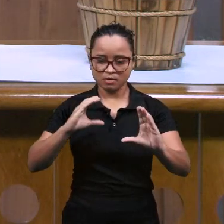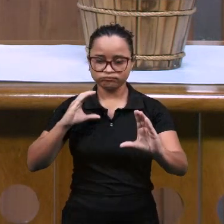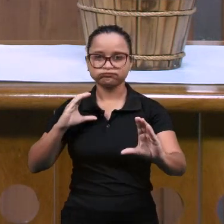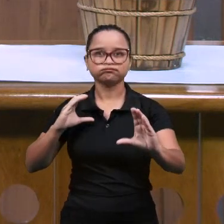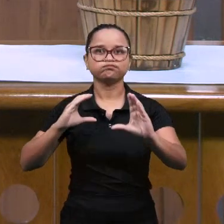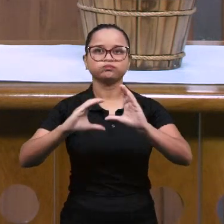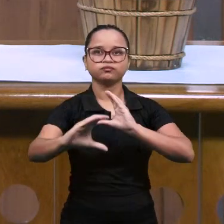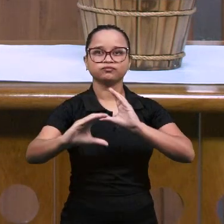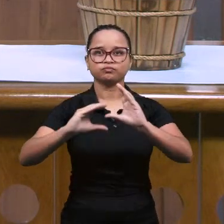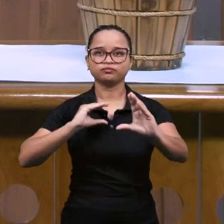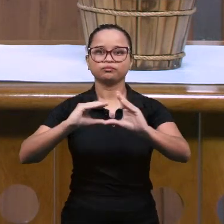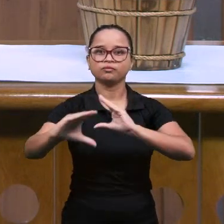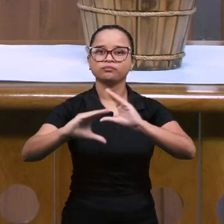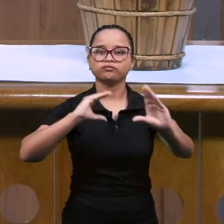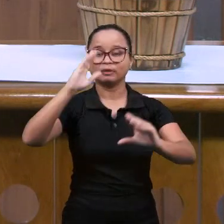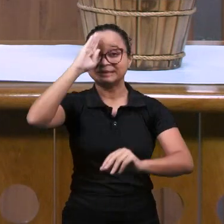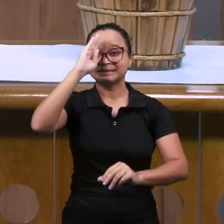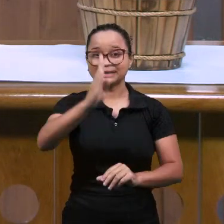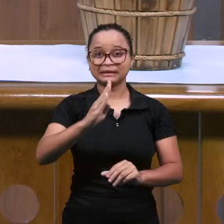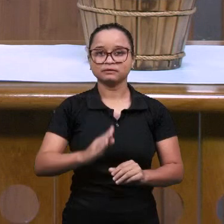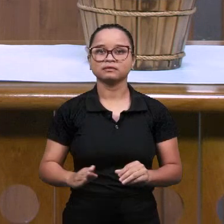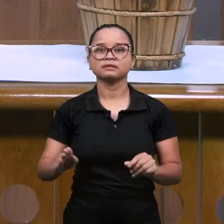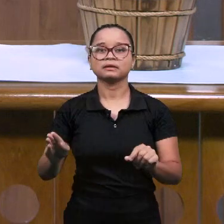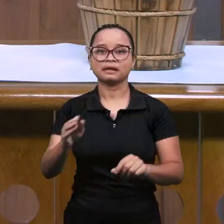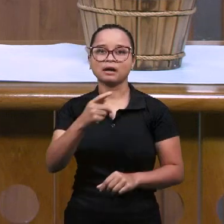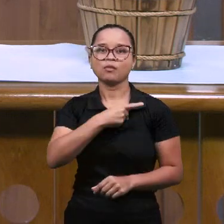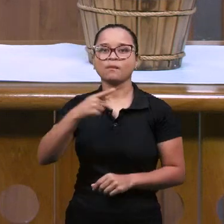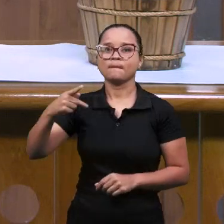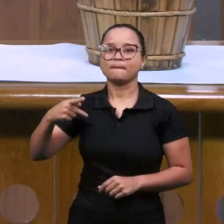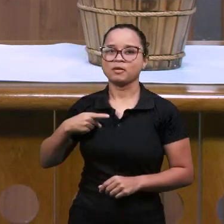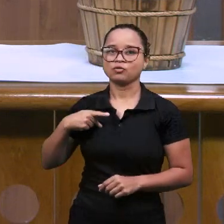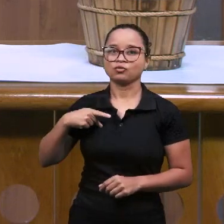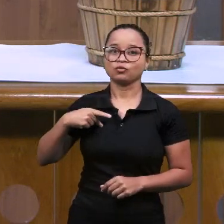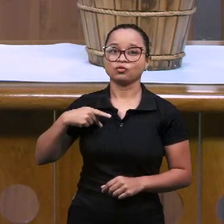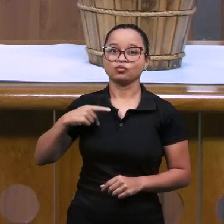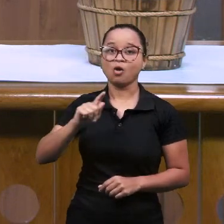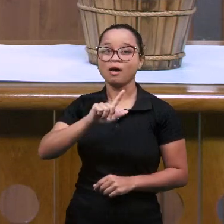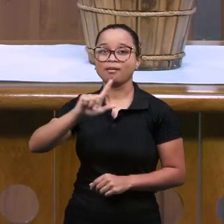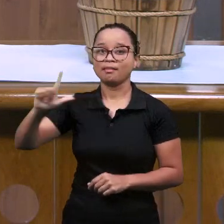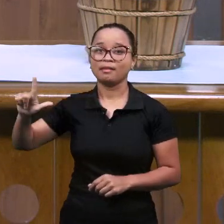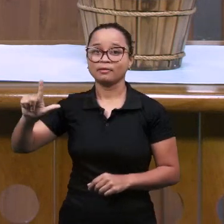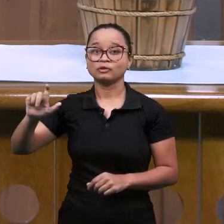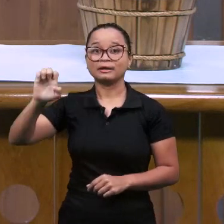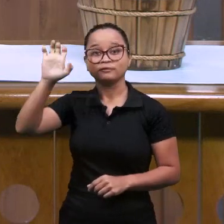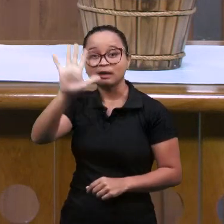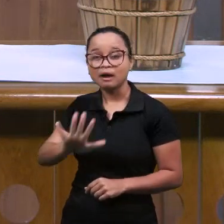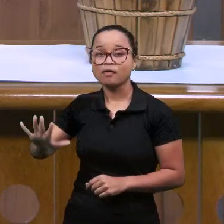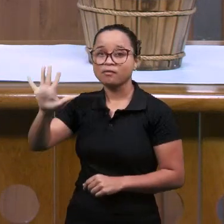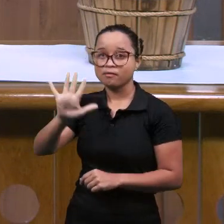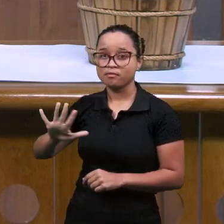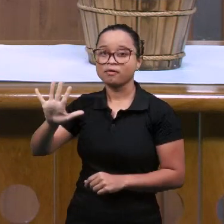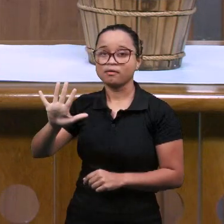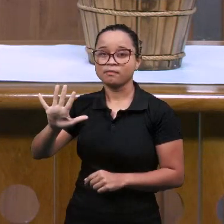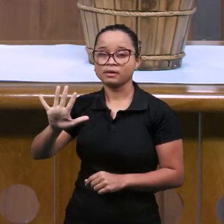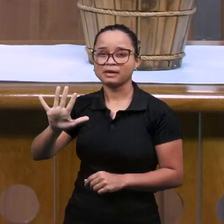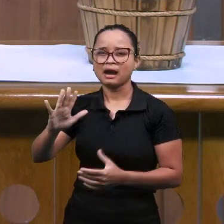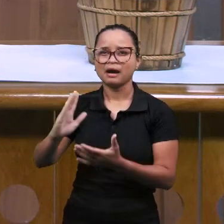avec les pasteurs de l'Est européen. Il y a un groupe qui travaille pendant la semaine ici.